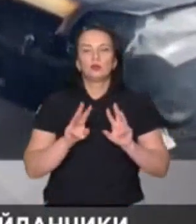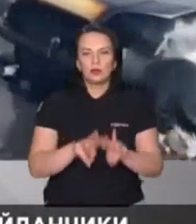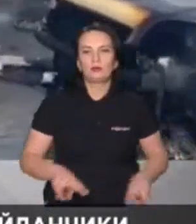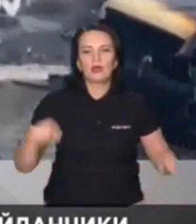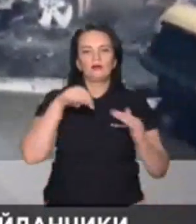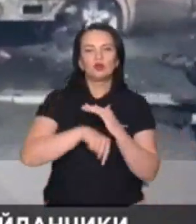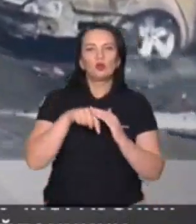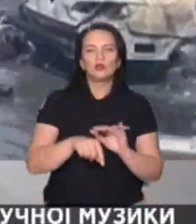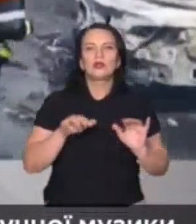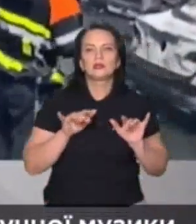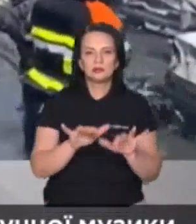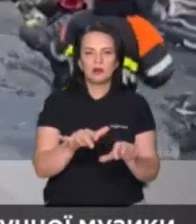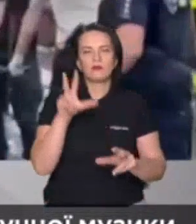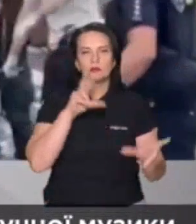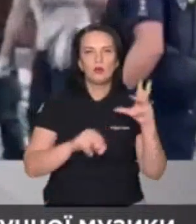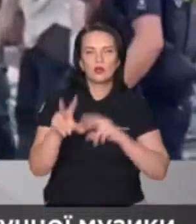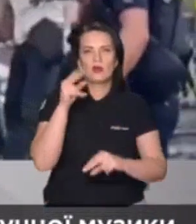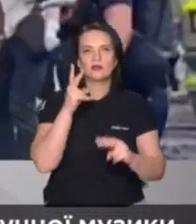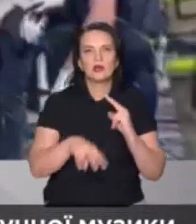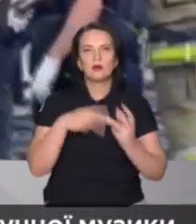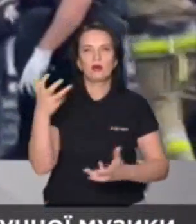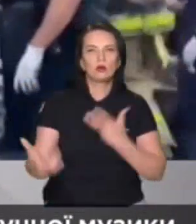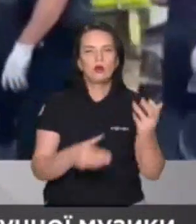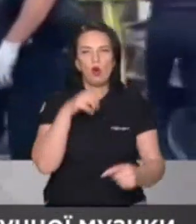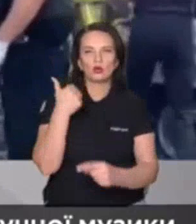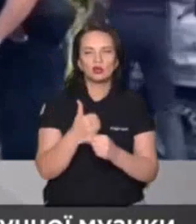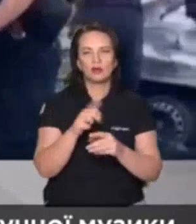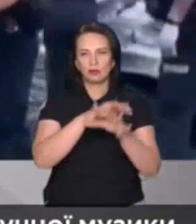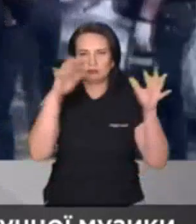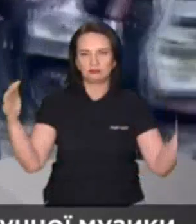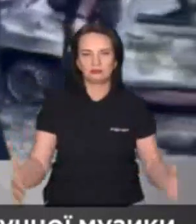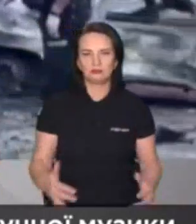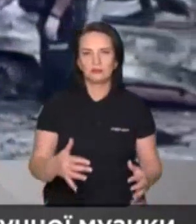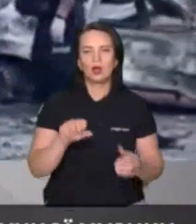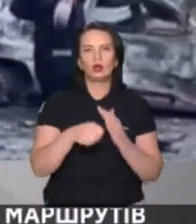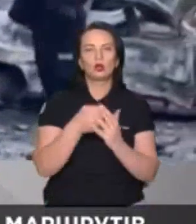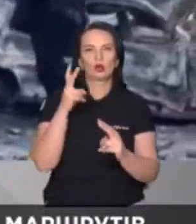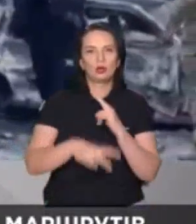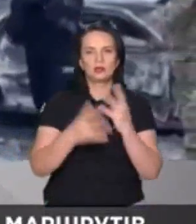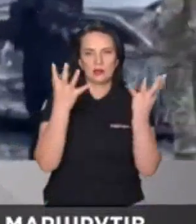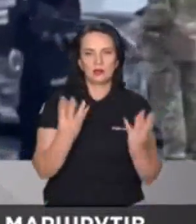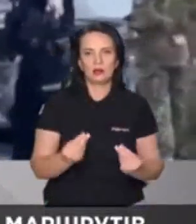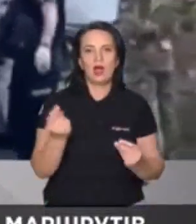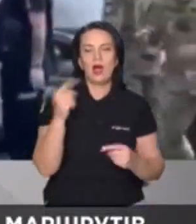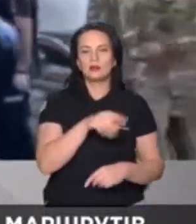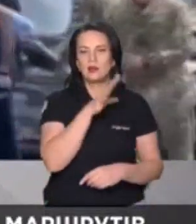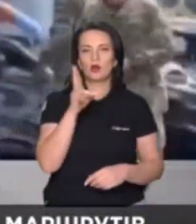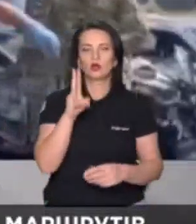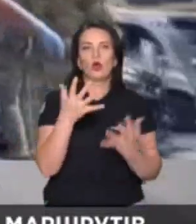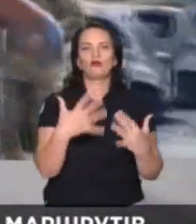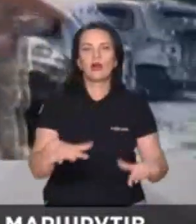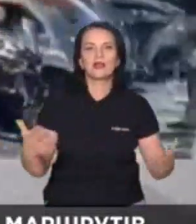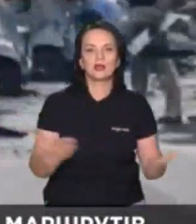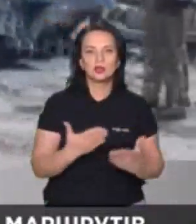справ Євген Єнін сподівається завершити розбирати основну масу завалів сьогодні до кінця дня. Ну, тим часом для тих, хто втратив житло,